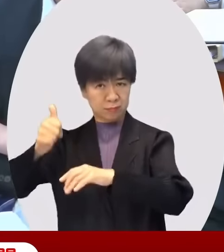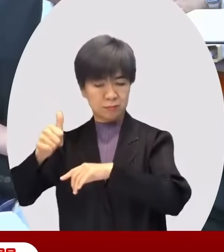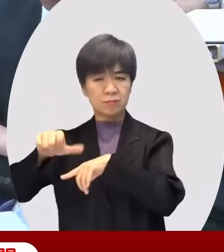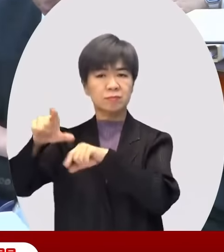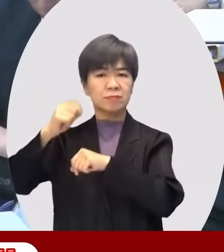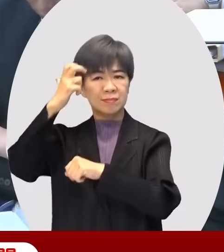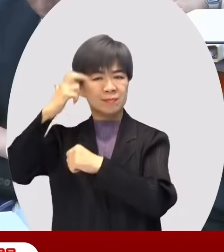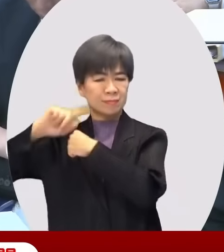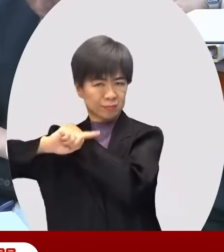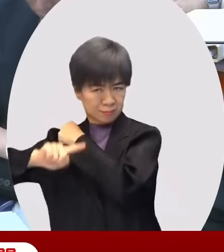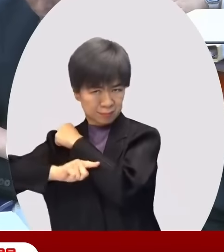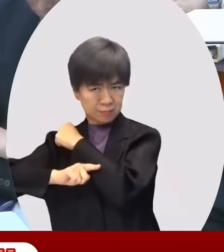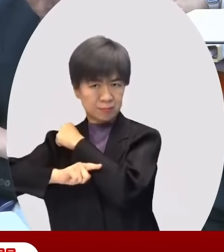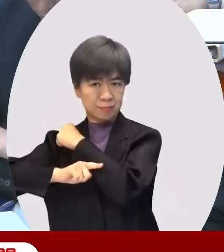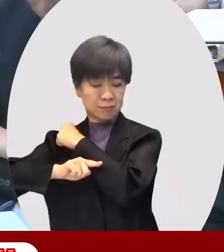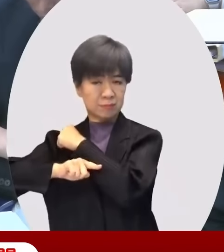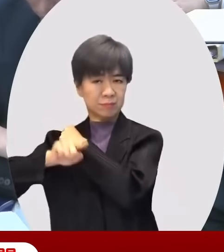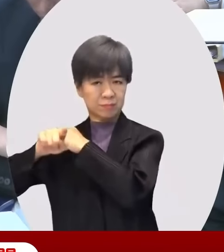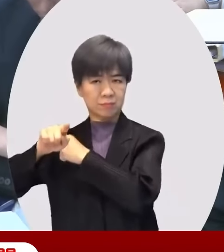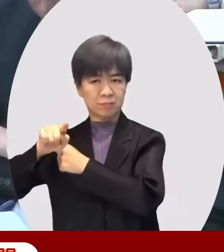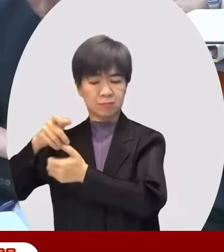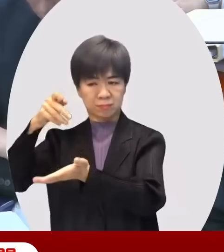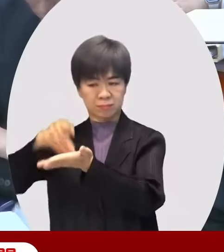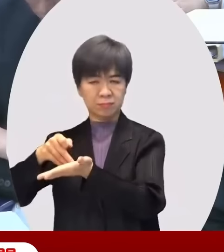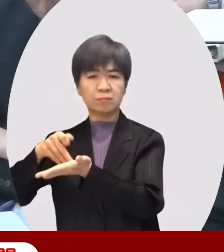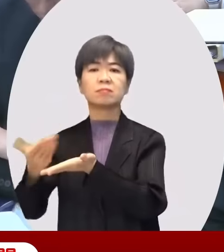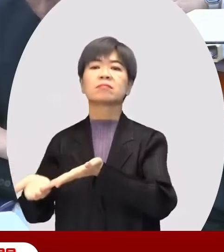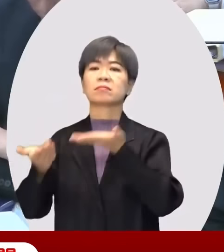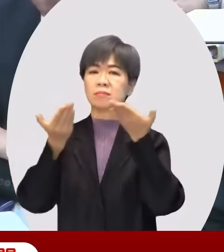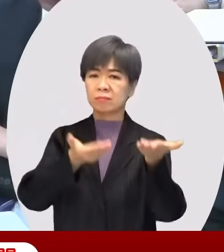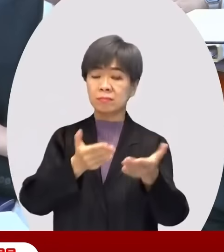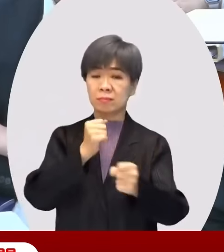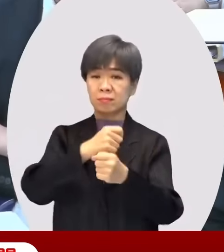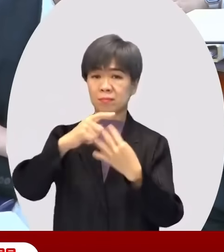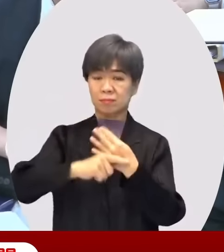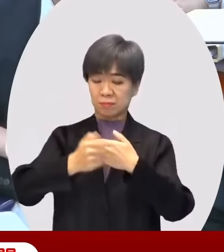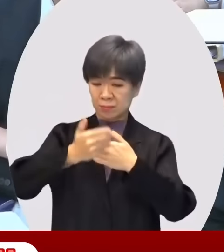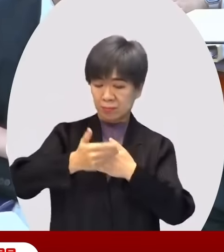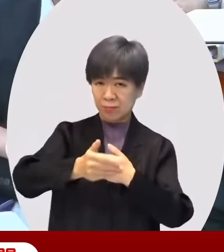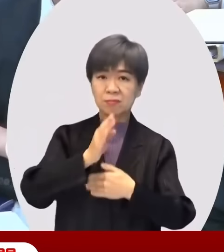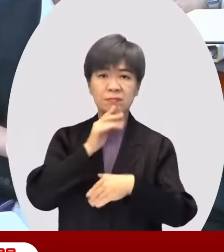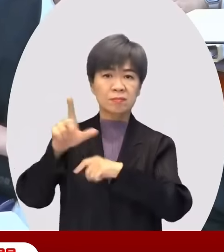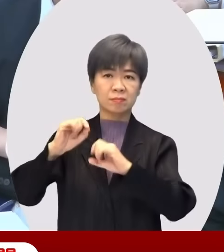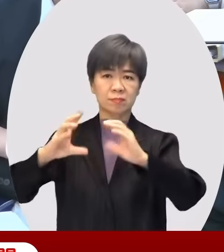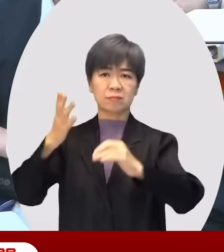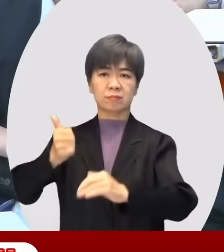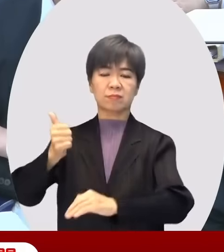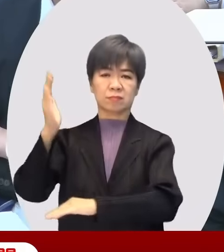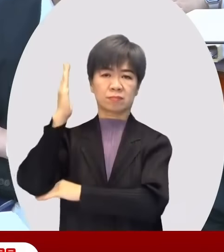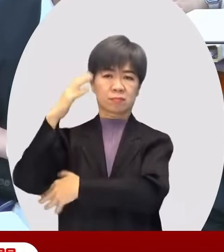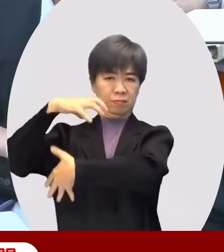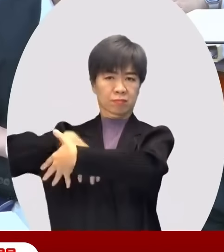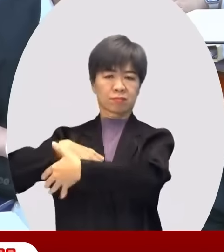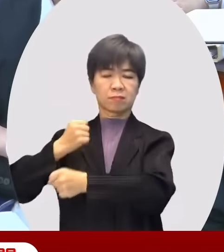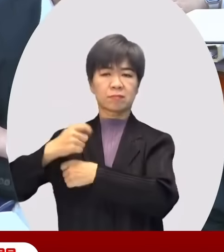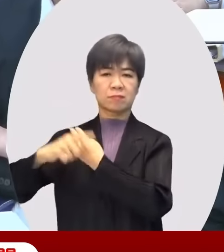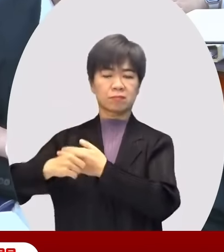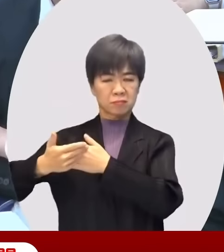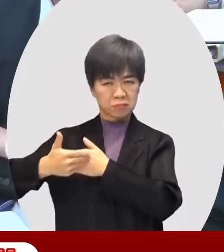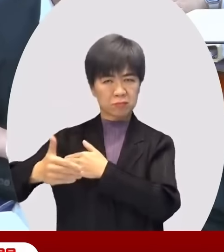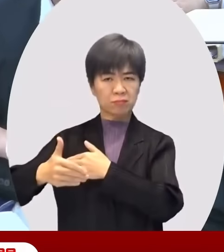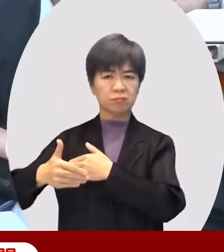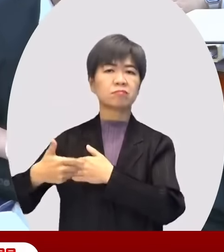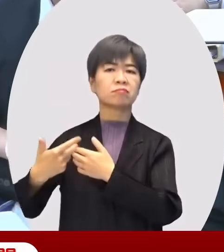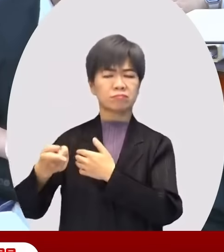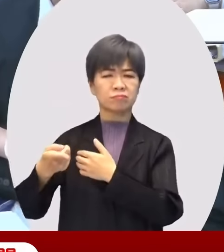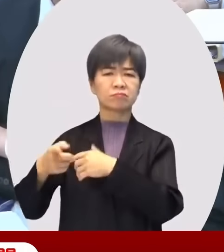照宪法来行使提名权，那整个的提名的作业程序也是依照总统府自己内部的相关作业程序来